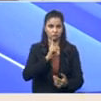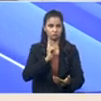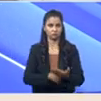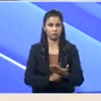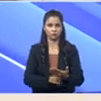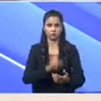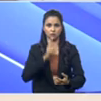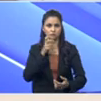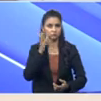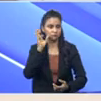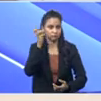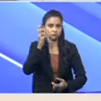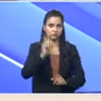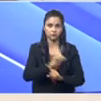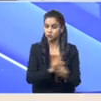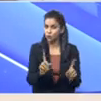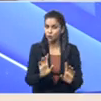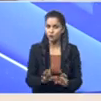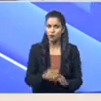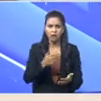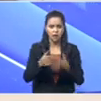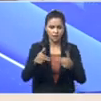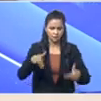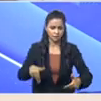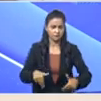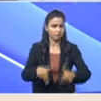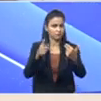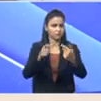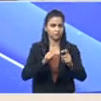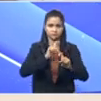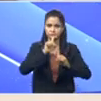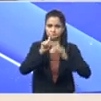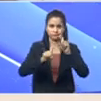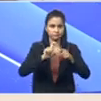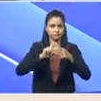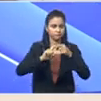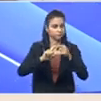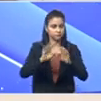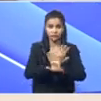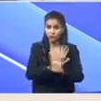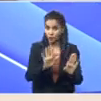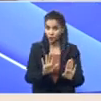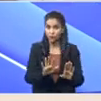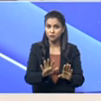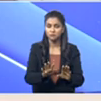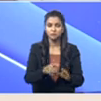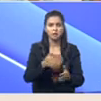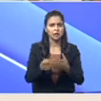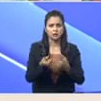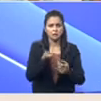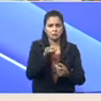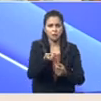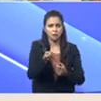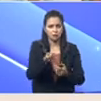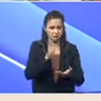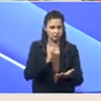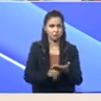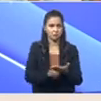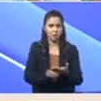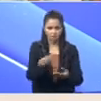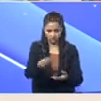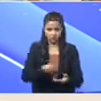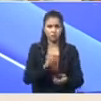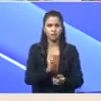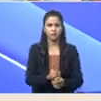देती, न ही वीडियो कॉल पर पूछताछ करती है, न ही ऐसे पैसा की मांग करती